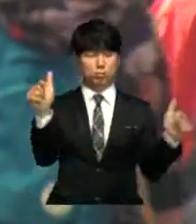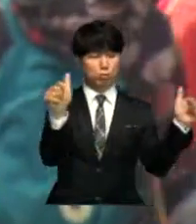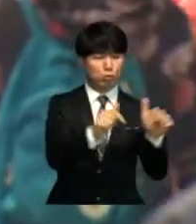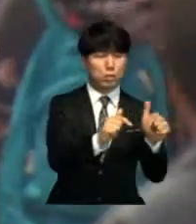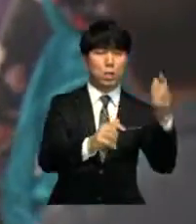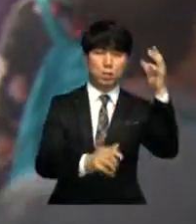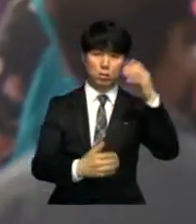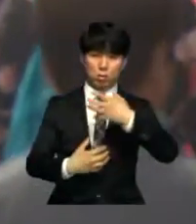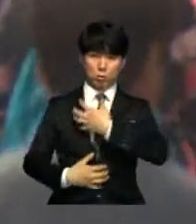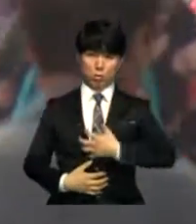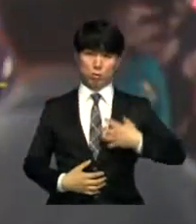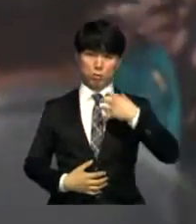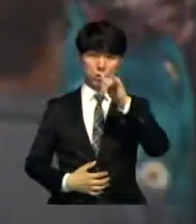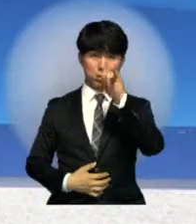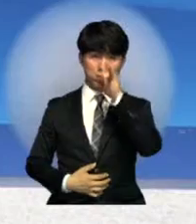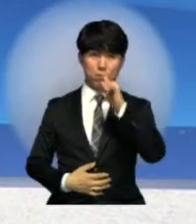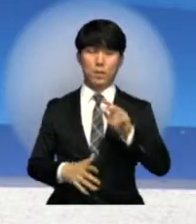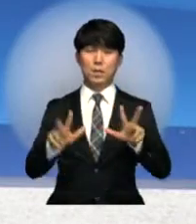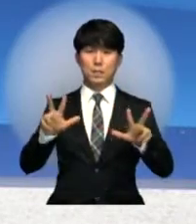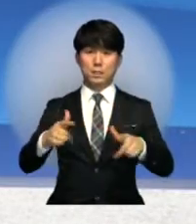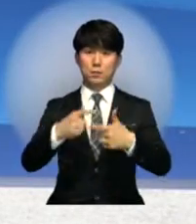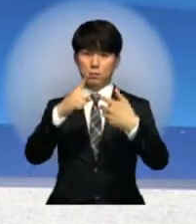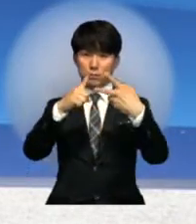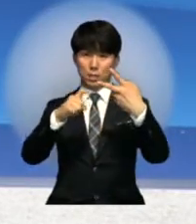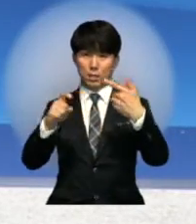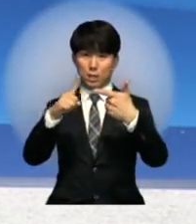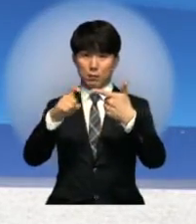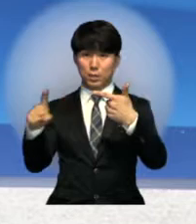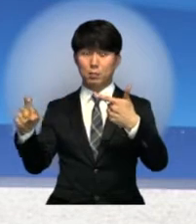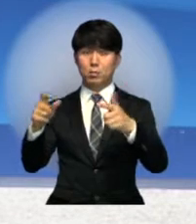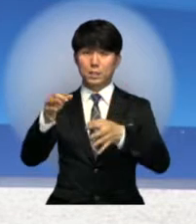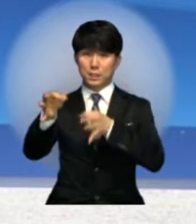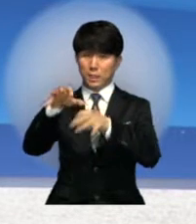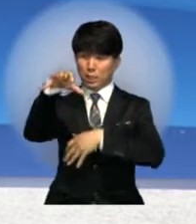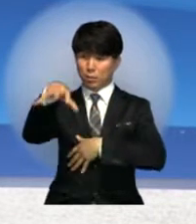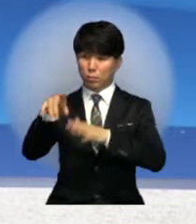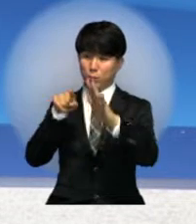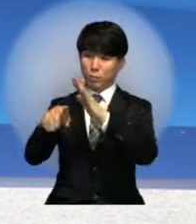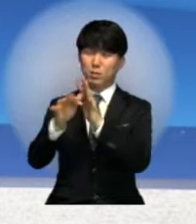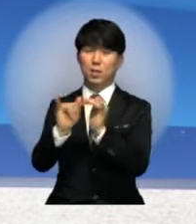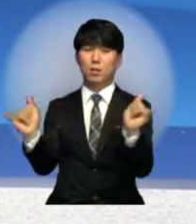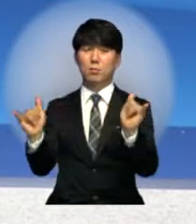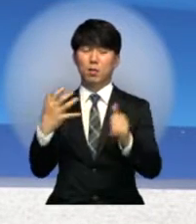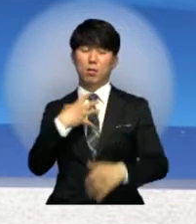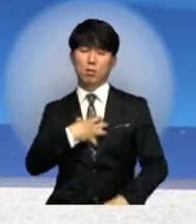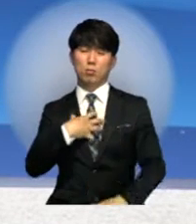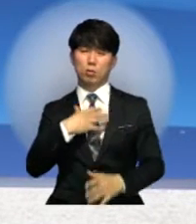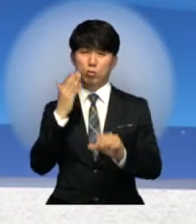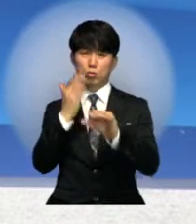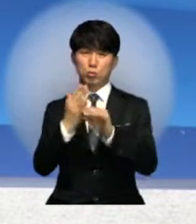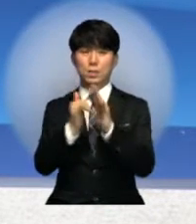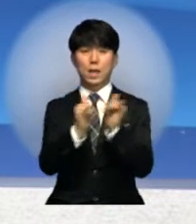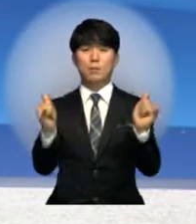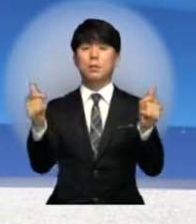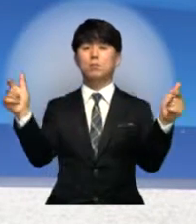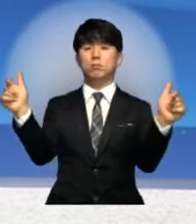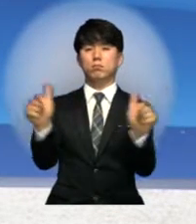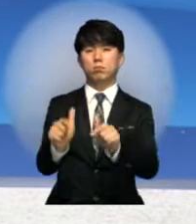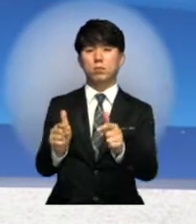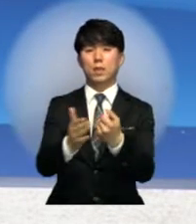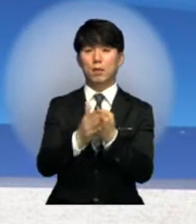목소리입니다. 남대문 시장 가보면 상인들이 지금 울상을 하고 있습니다. 손님들이 오지 않는다는 것입니다.